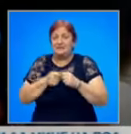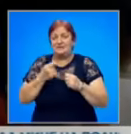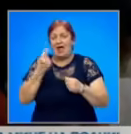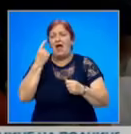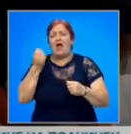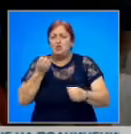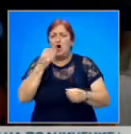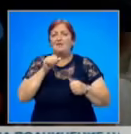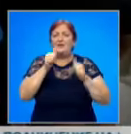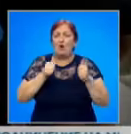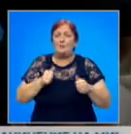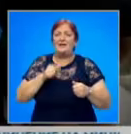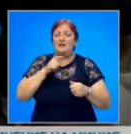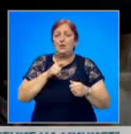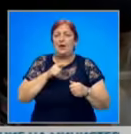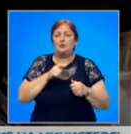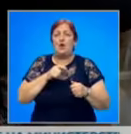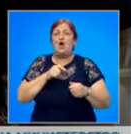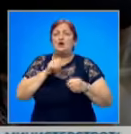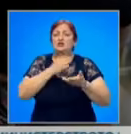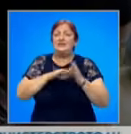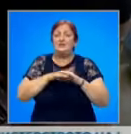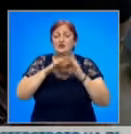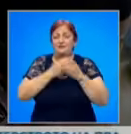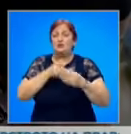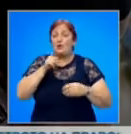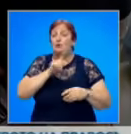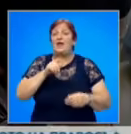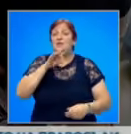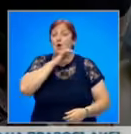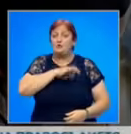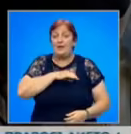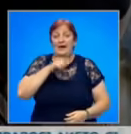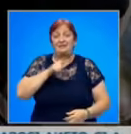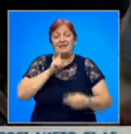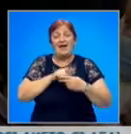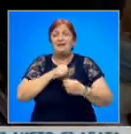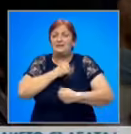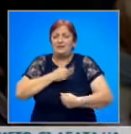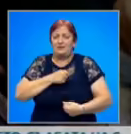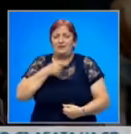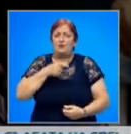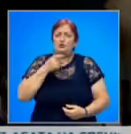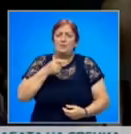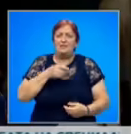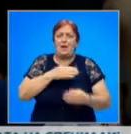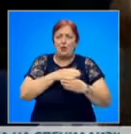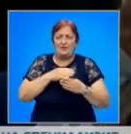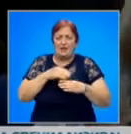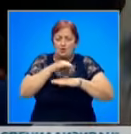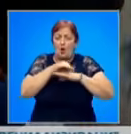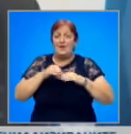нова формация, която евентуално се опита да свърши това, което те не успяха. Така че те трябва да се притесняват, те ще бъдат доведени до ръба